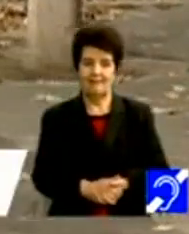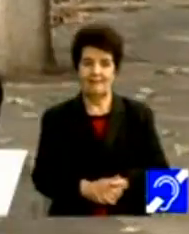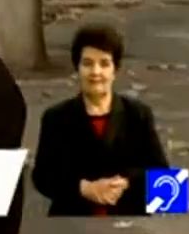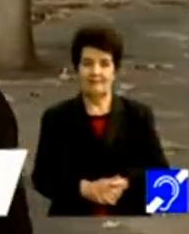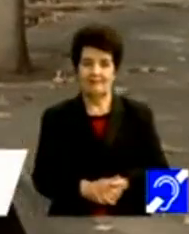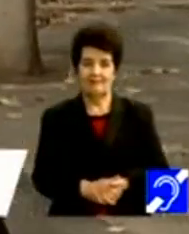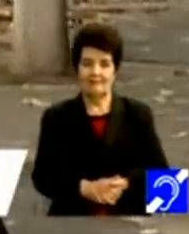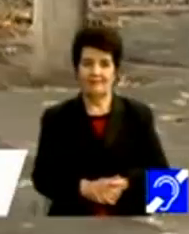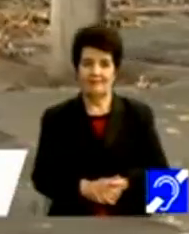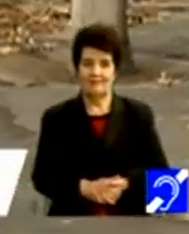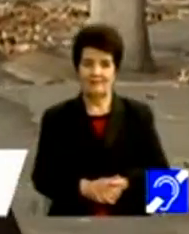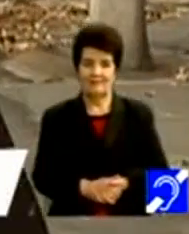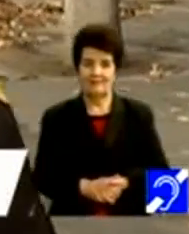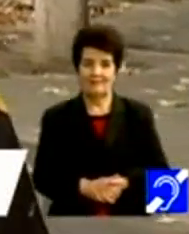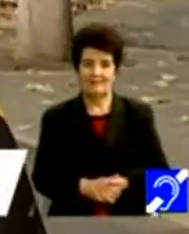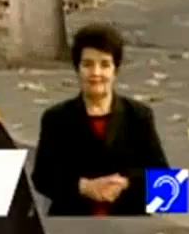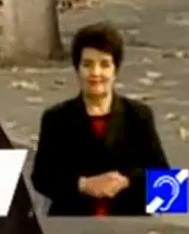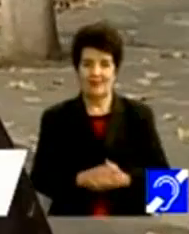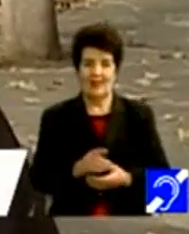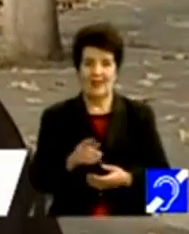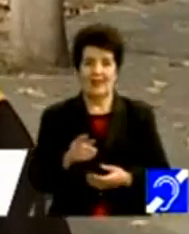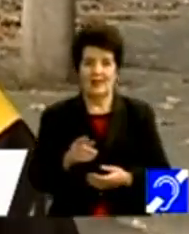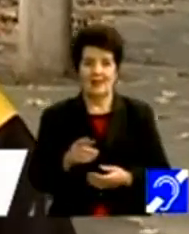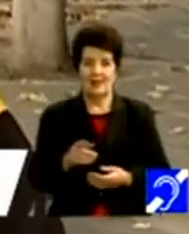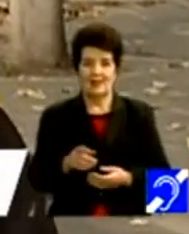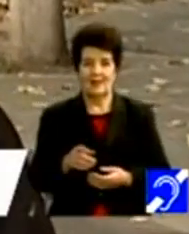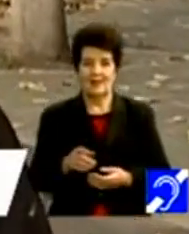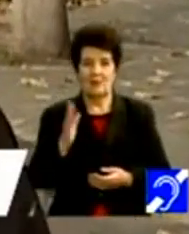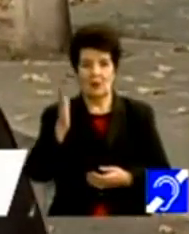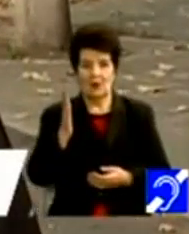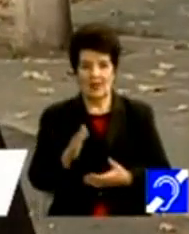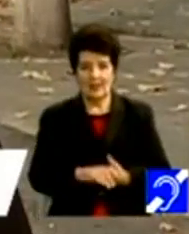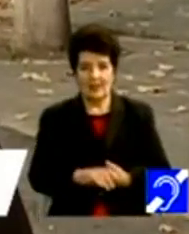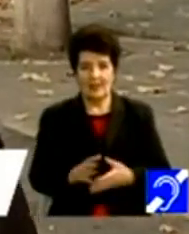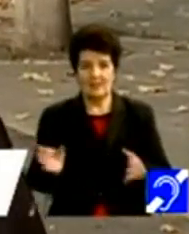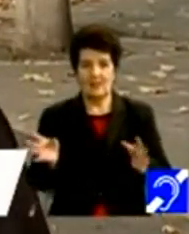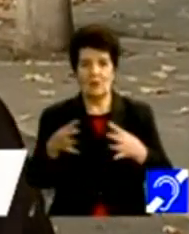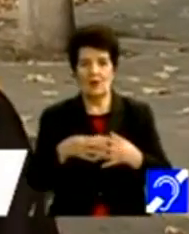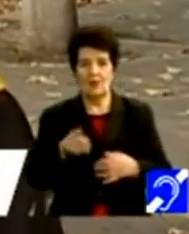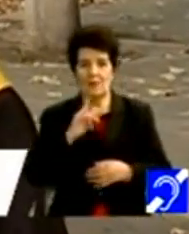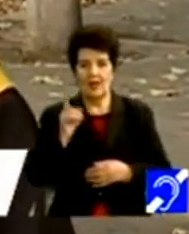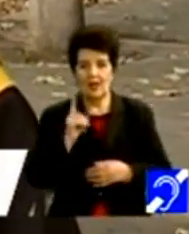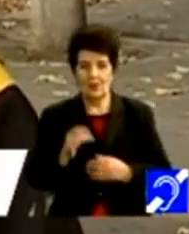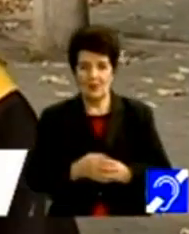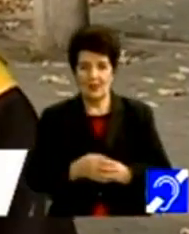Ce așteptări aveți de la viitorul președinte? Să aibă ca priorități colaborare cu tinerii și